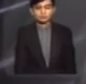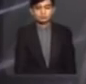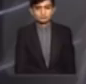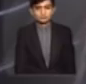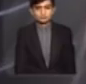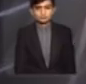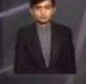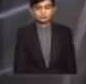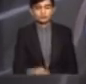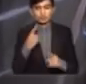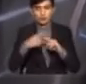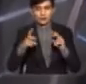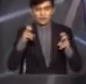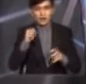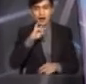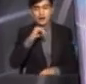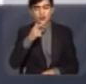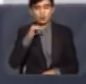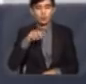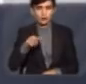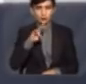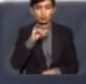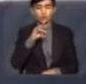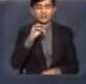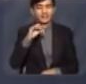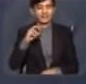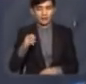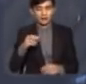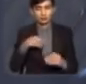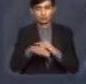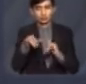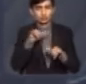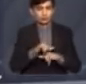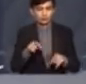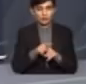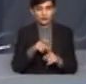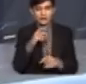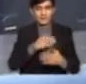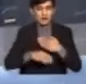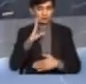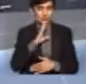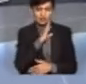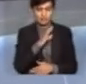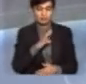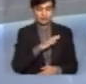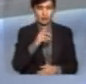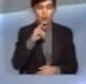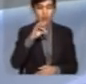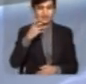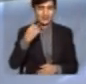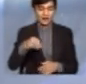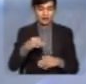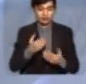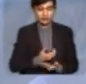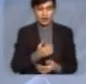другим темам айгуль нуркина и некуда податься в кустанае женщина инвалид вот уже несколько месяцев живет в стенах